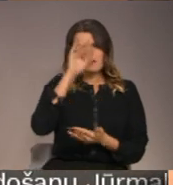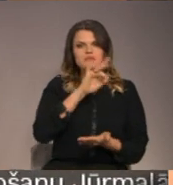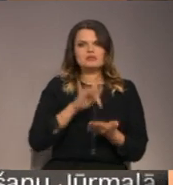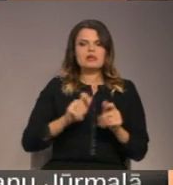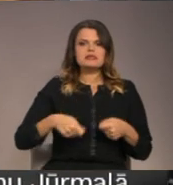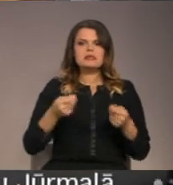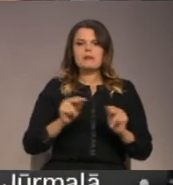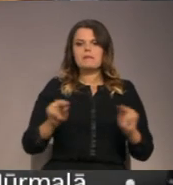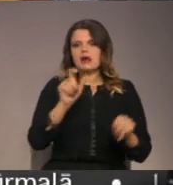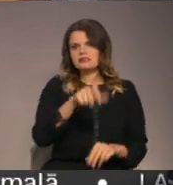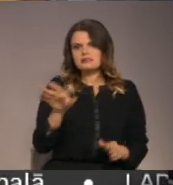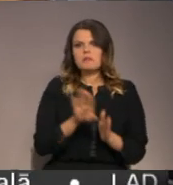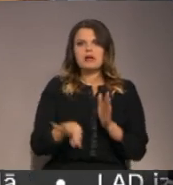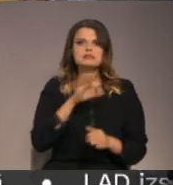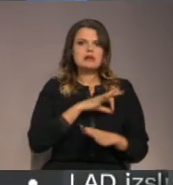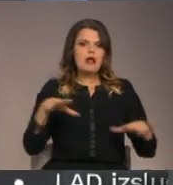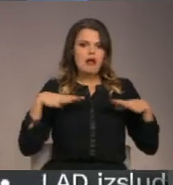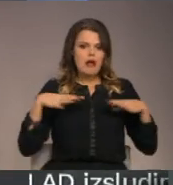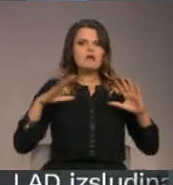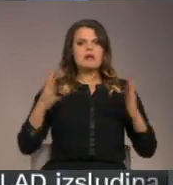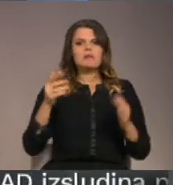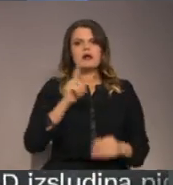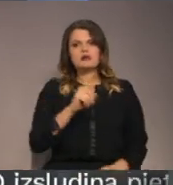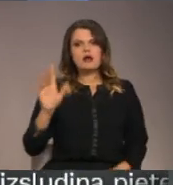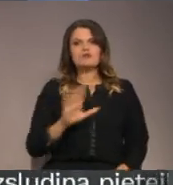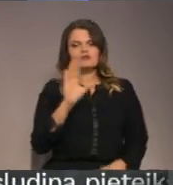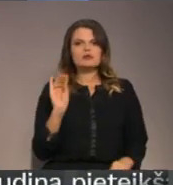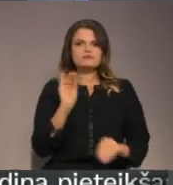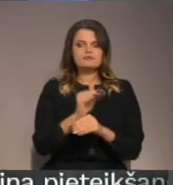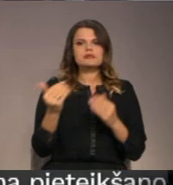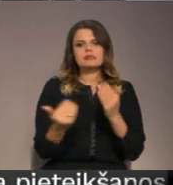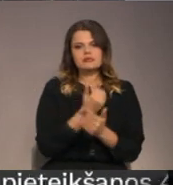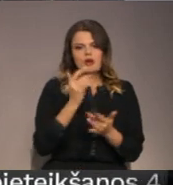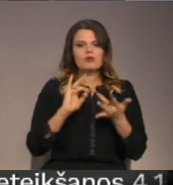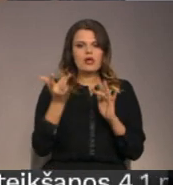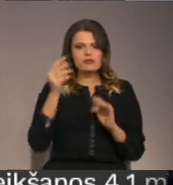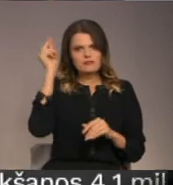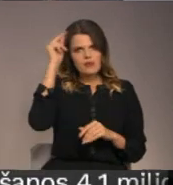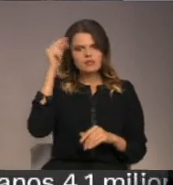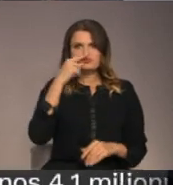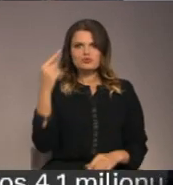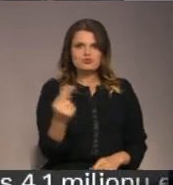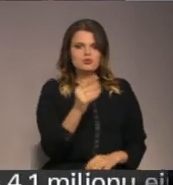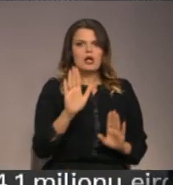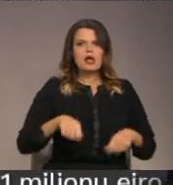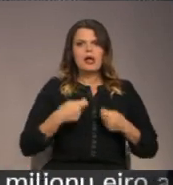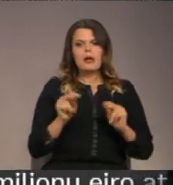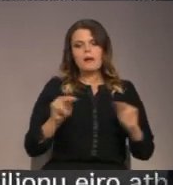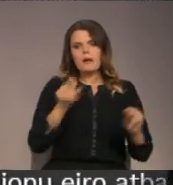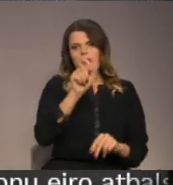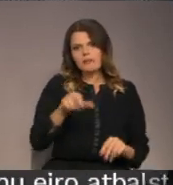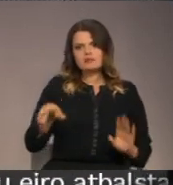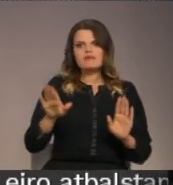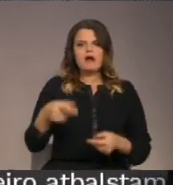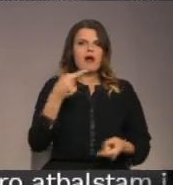pasniedzējiem šobrīd ir bezalgas atvaļinājumā, bet katru dienu tiek pievienotas jaunas online apmācības virtuālās stundas, lai pasniedzēji varētu atgriezties